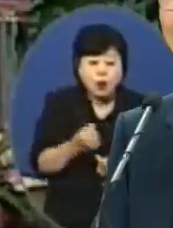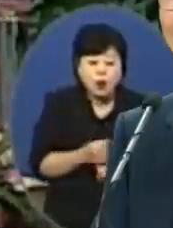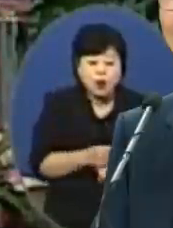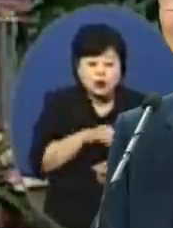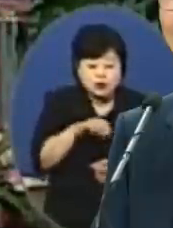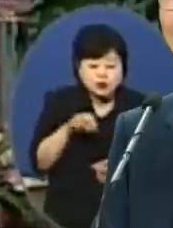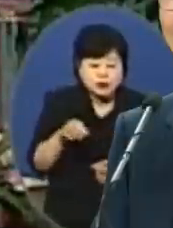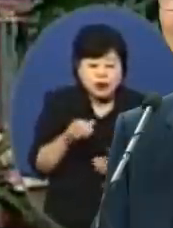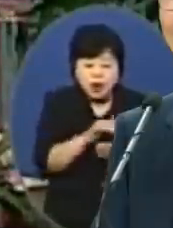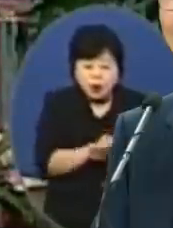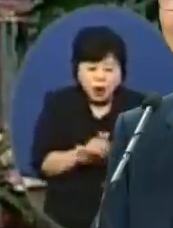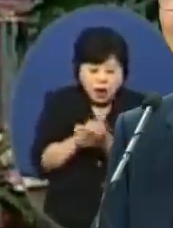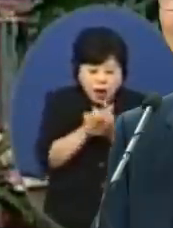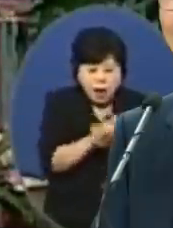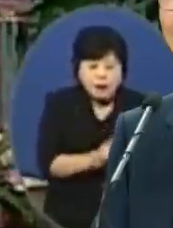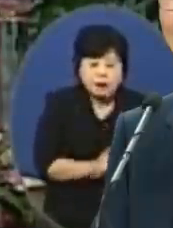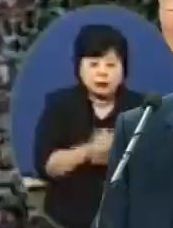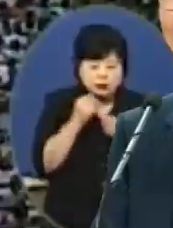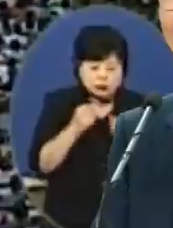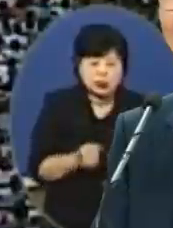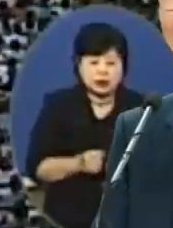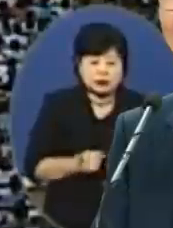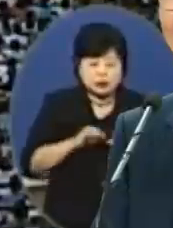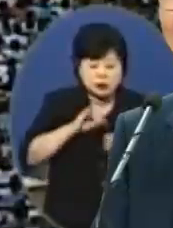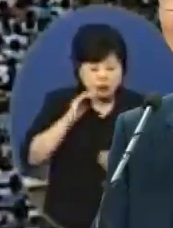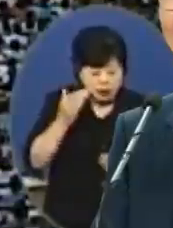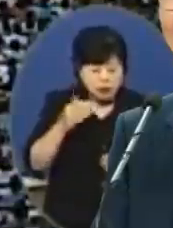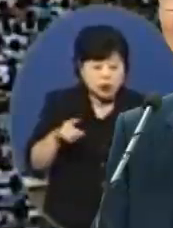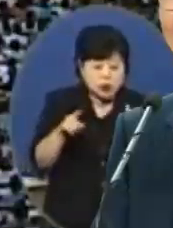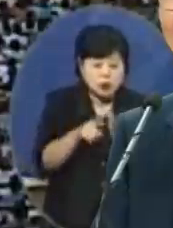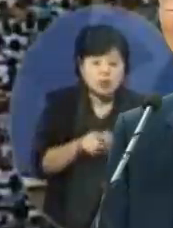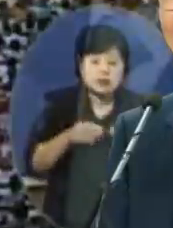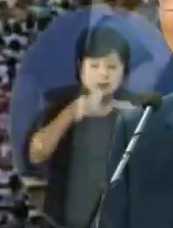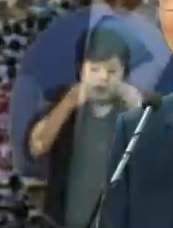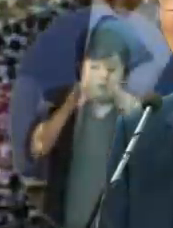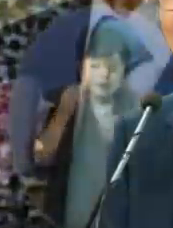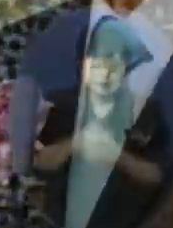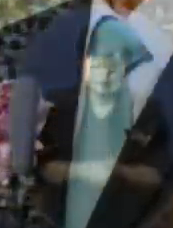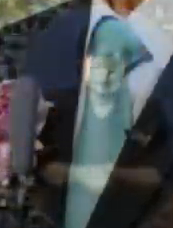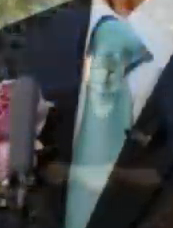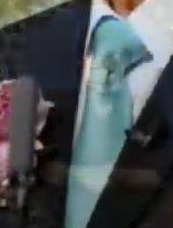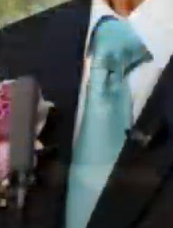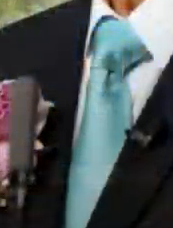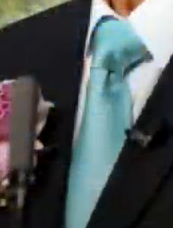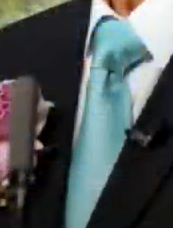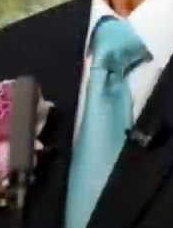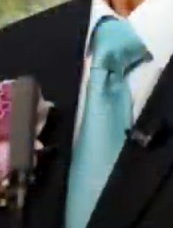주변을 화목하고 살 수 있는 좋은 세상이 되도록 힘을 써야 될 것인 것입니다.